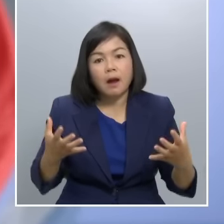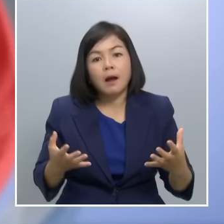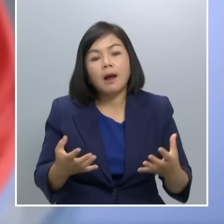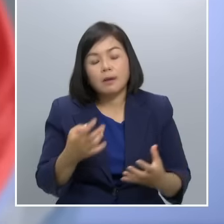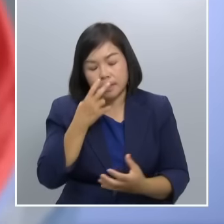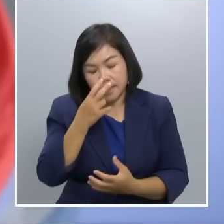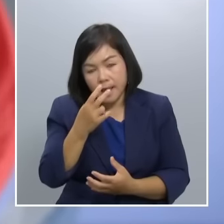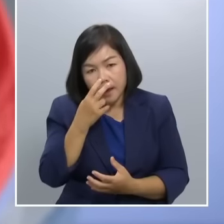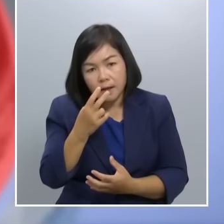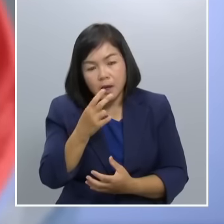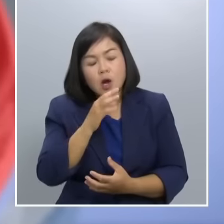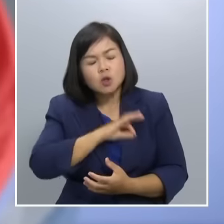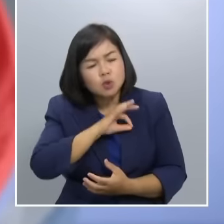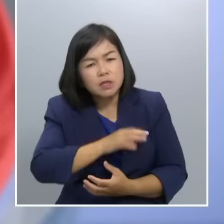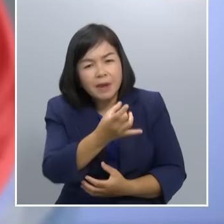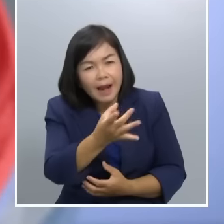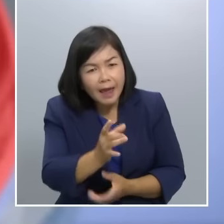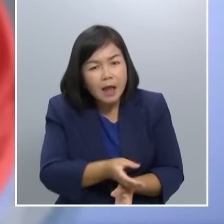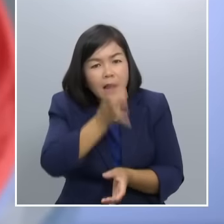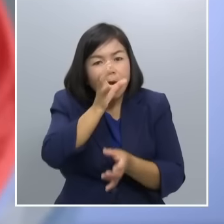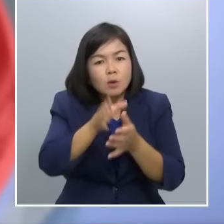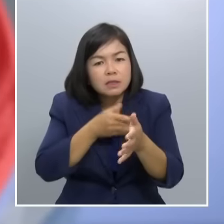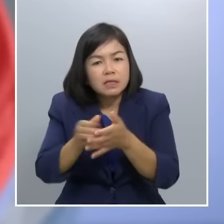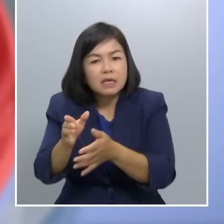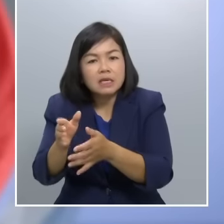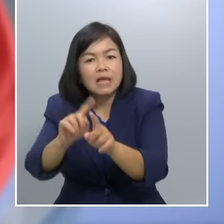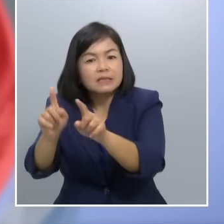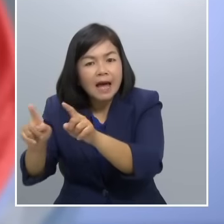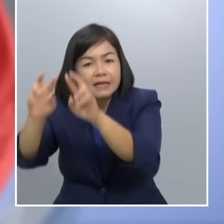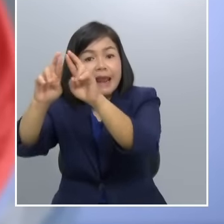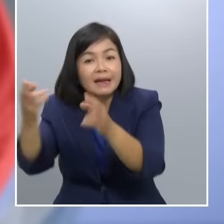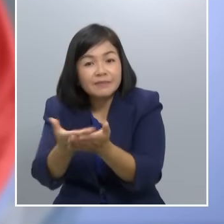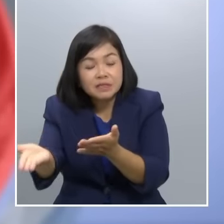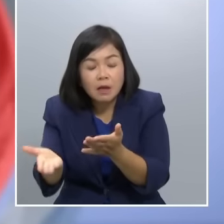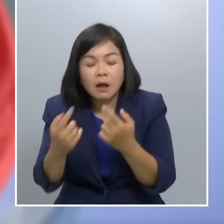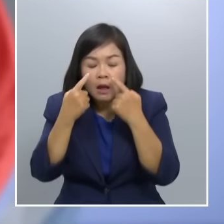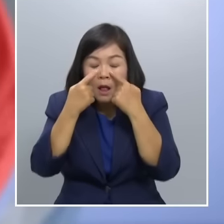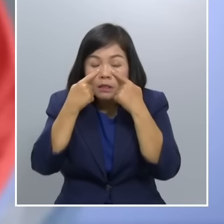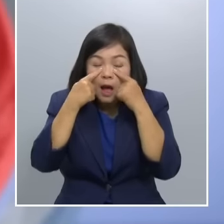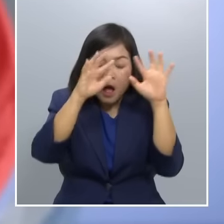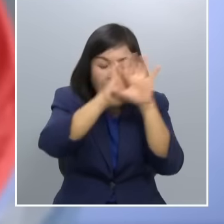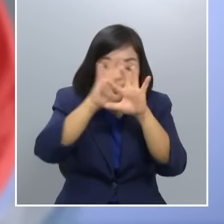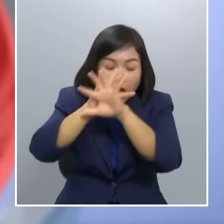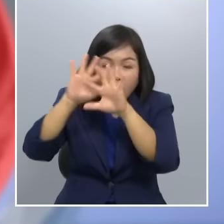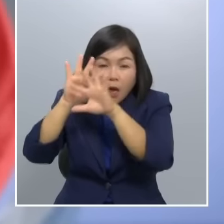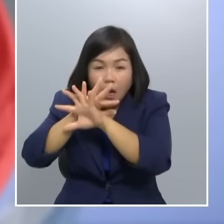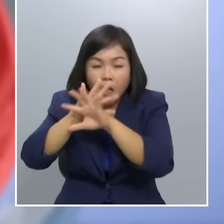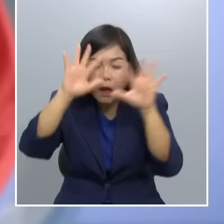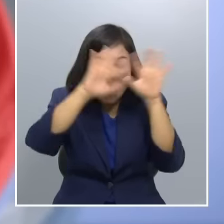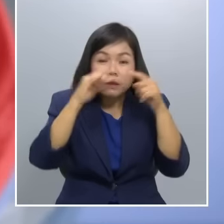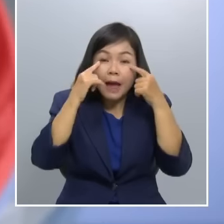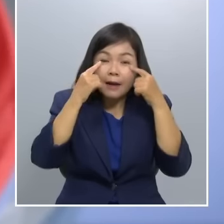มันก็คือจะมีอาการเอ่อหอบเหนื่อยนะฮะอาเจียนตานี่ฝ้าฟางเหมือนกับมีมีหมอก